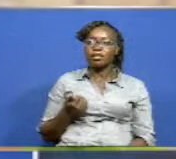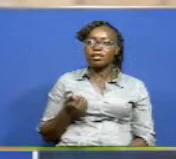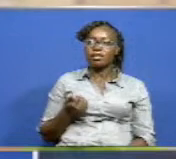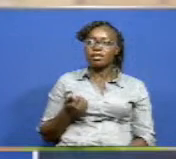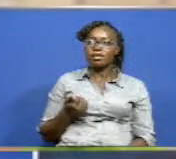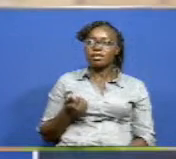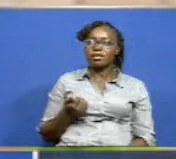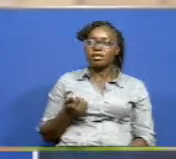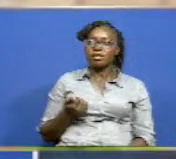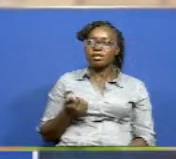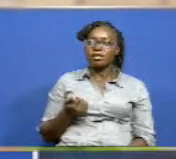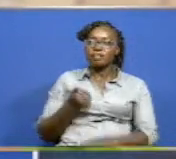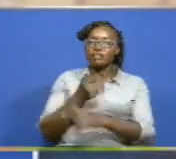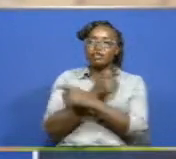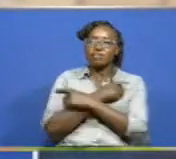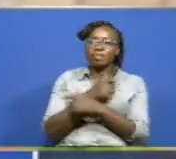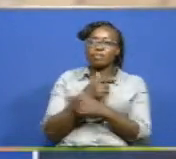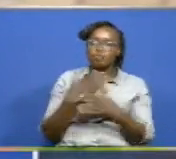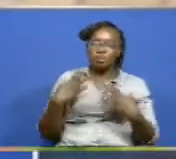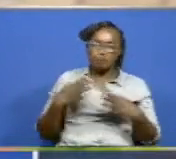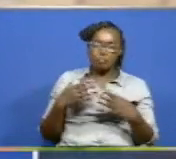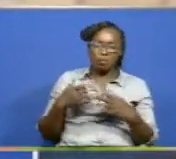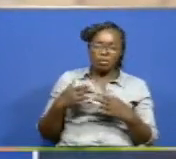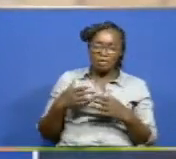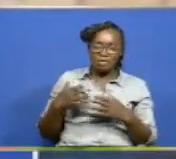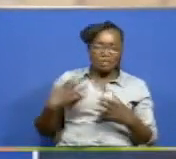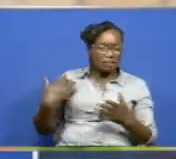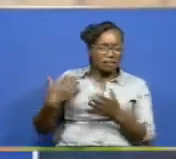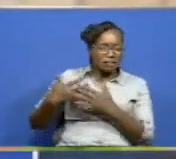Msichana ambaye alikuwa anapenda watu kuanzia akiwa mtoto.